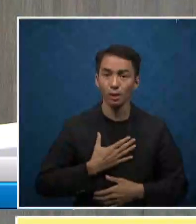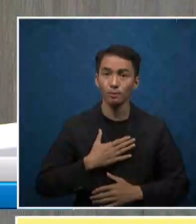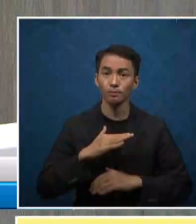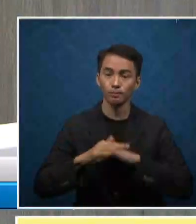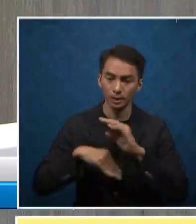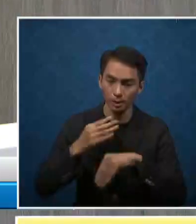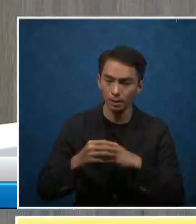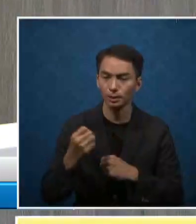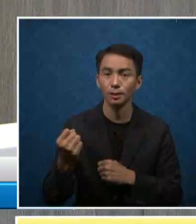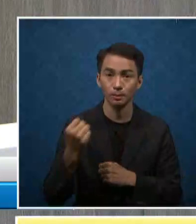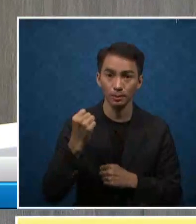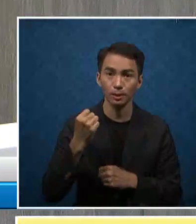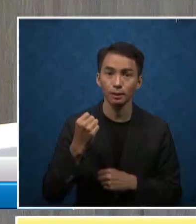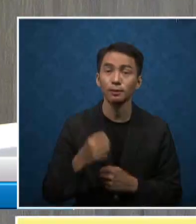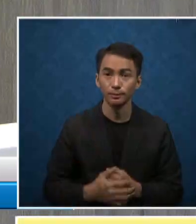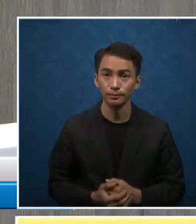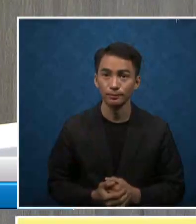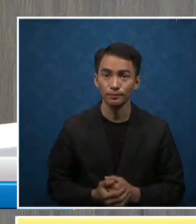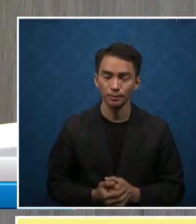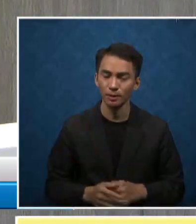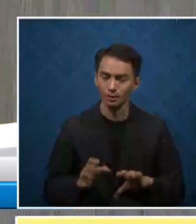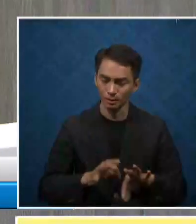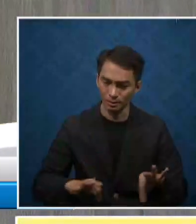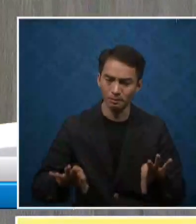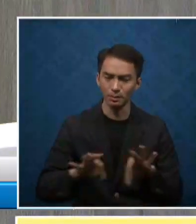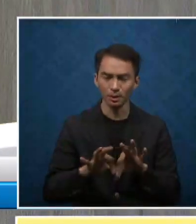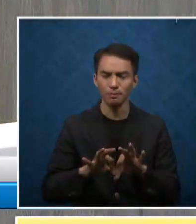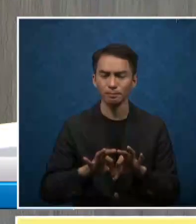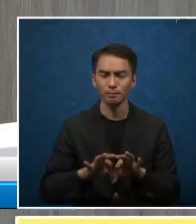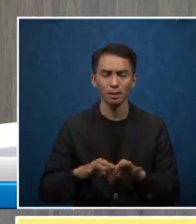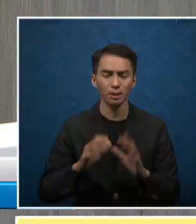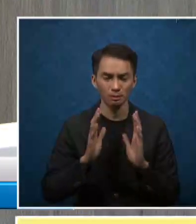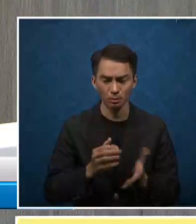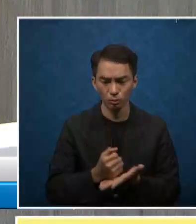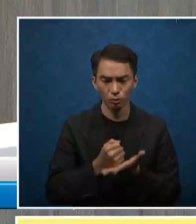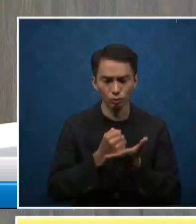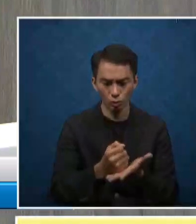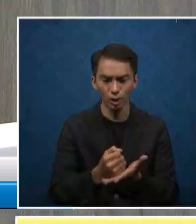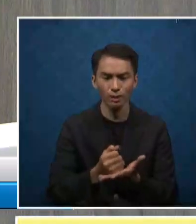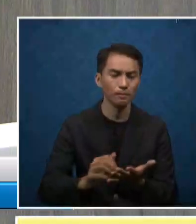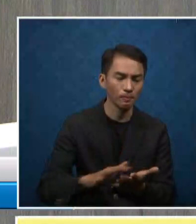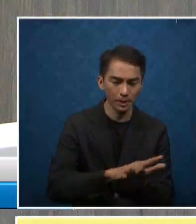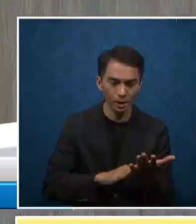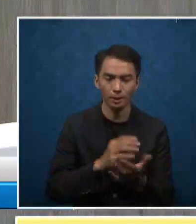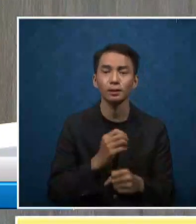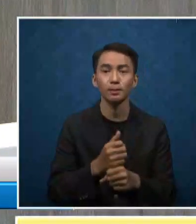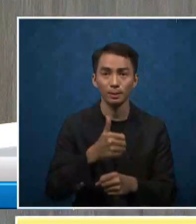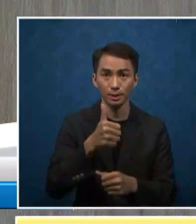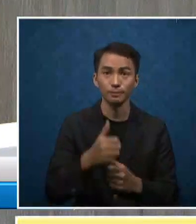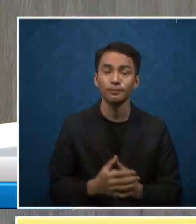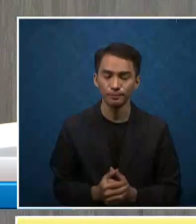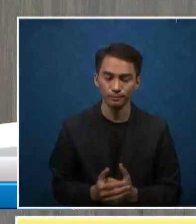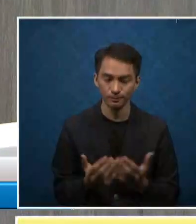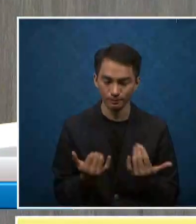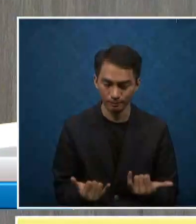มแข็งยี่ยขึ้นและเป็หลักหนึ่งที่สำคญให้กับานเมืองท่มาทางครับ ผมจบบรรยาย ข้อสังเกต